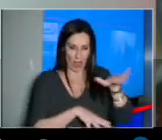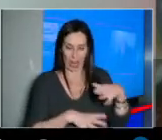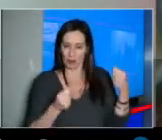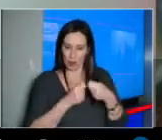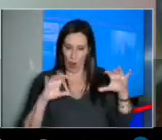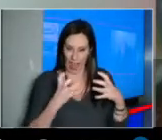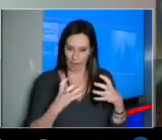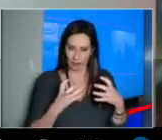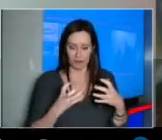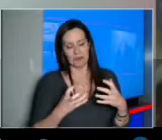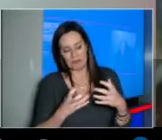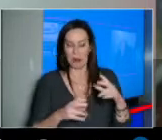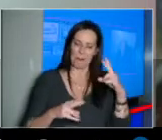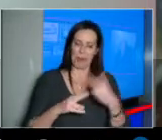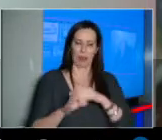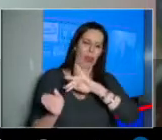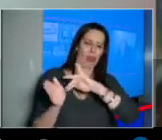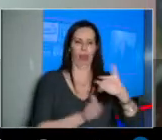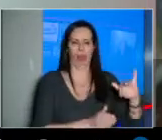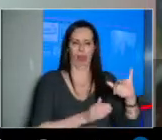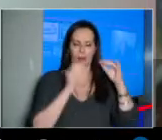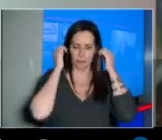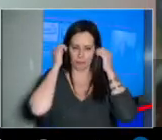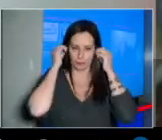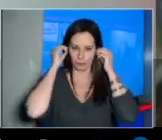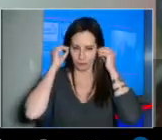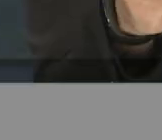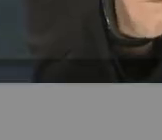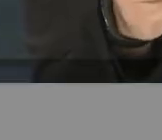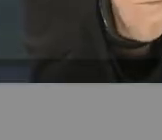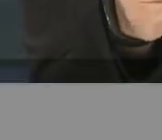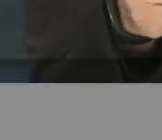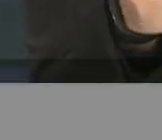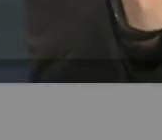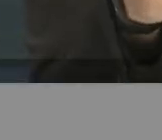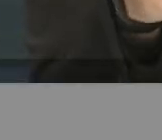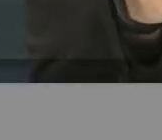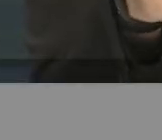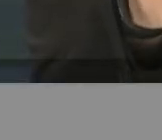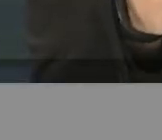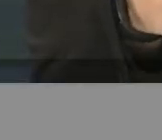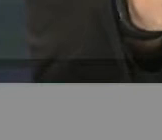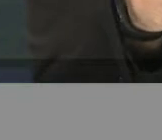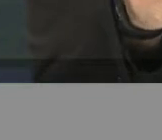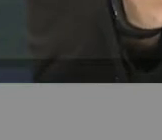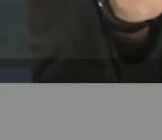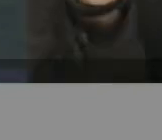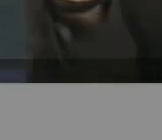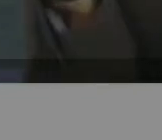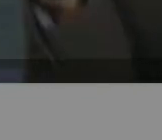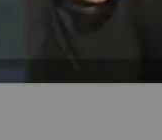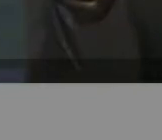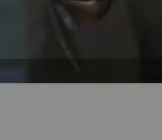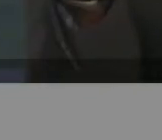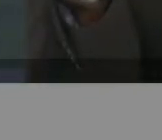לחברה, בדרך כלל נדחק למקומות שוליים לחלוטין. אבל אתה יודע, דודי, תשמע, יש פה סיפור קצת יותר עמוק מזה.